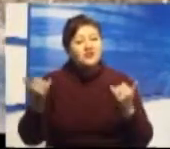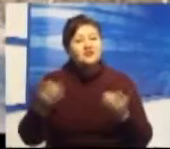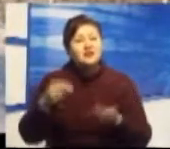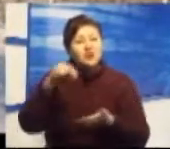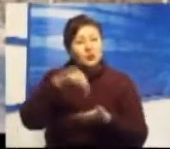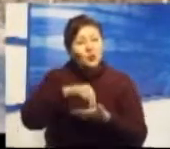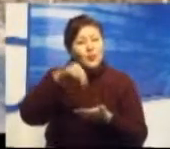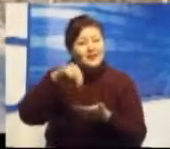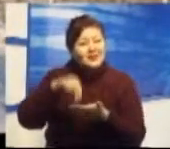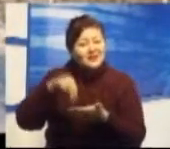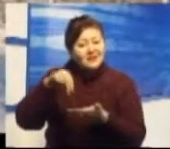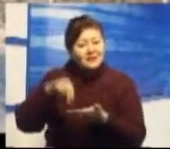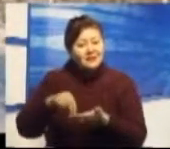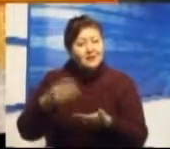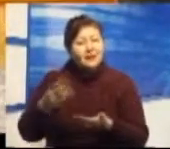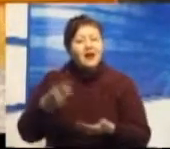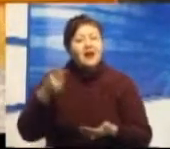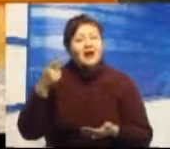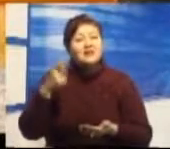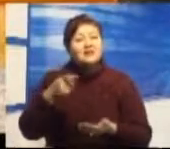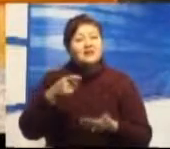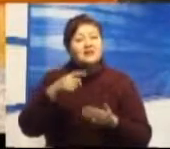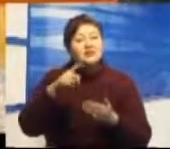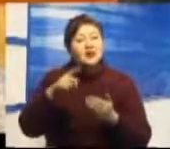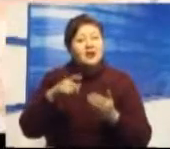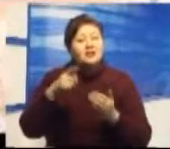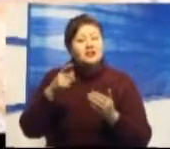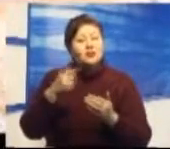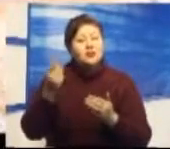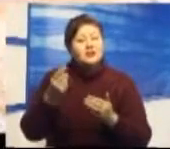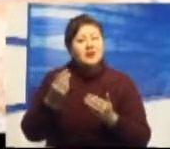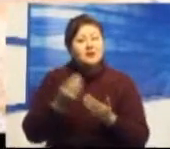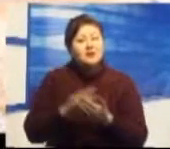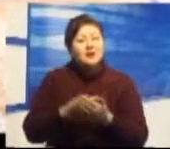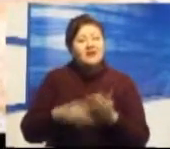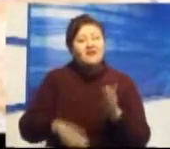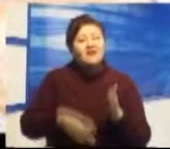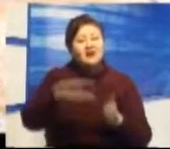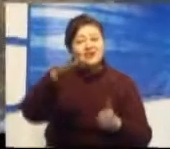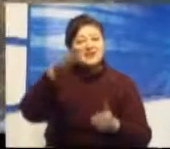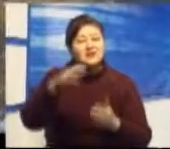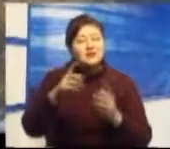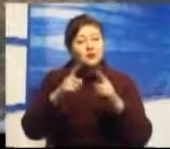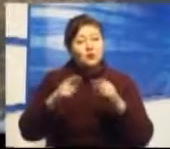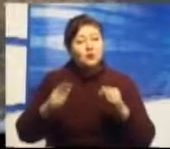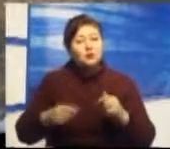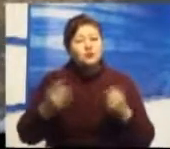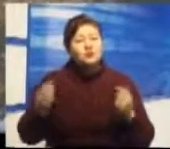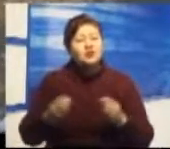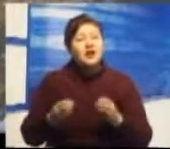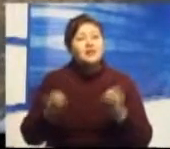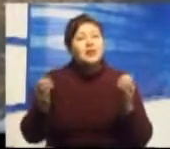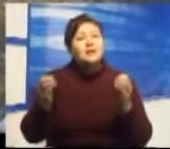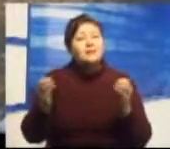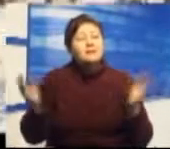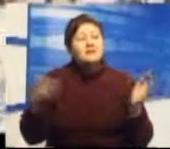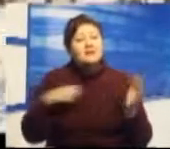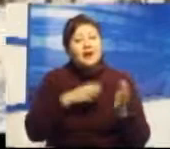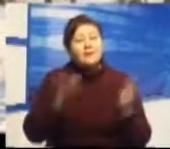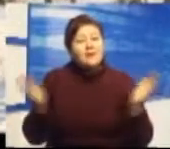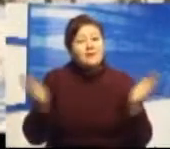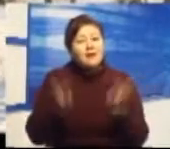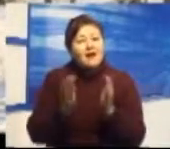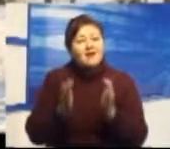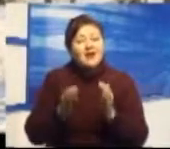отырғызған. Айта кетерлігі 1,5 метрлік қарағайды өсіру үшін кем дегенде 10 жыл уақыт керек. Сондықтан еліміздің жасыл белбеуіне айналған